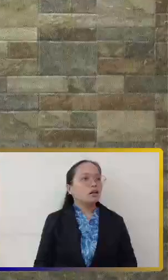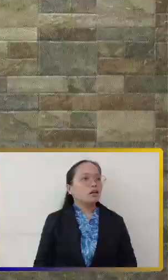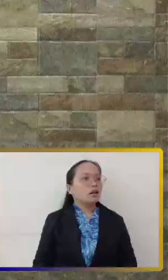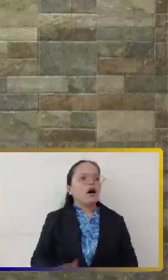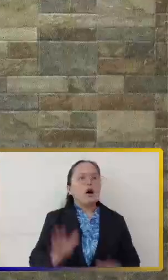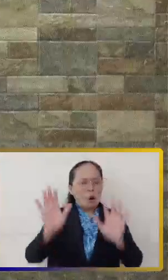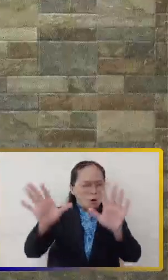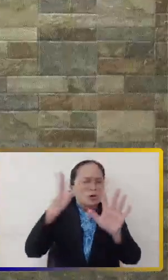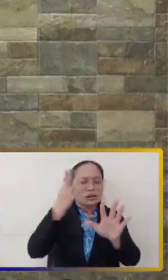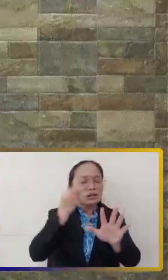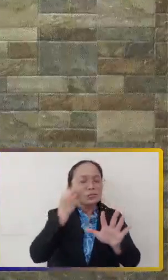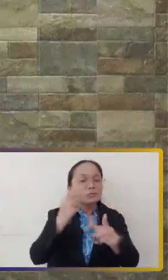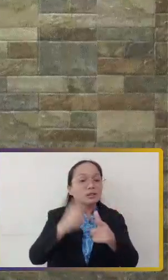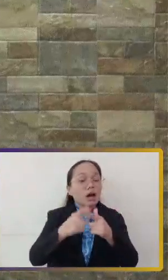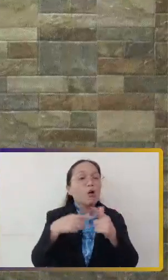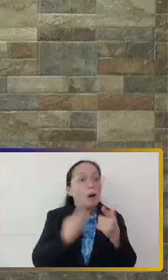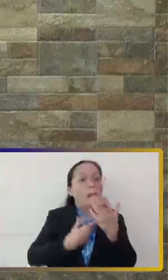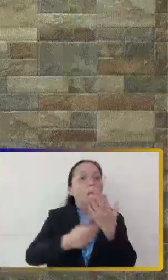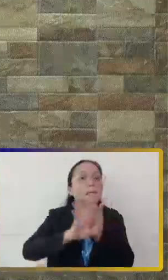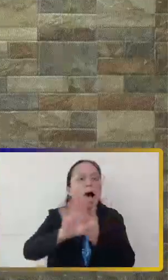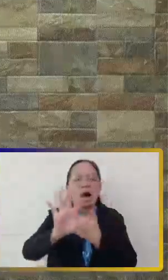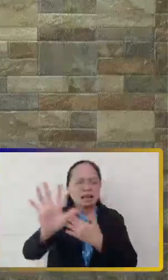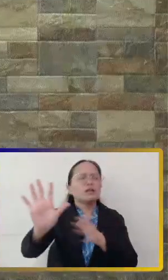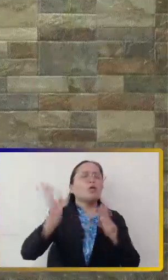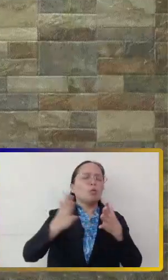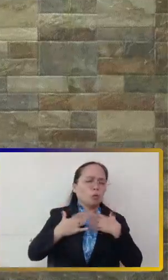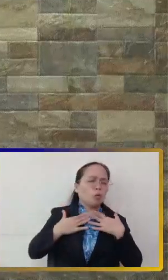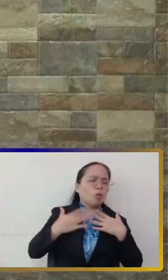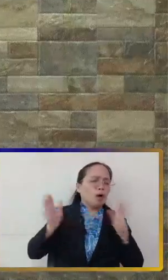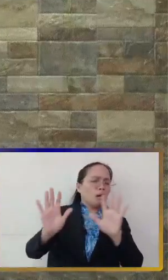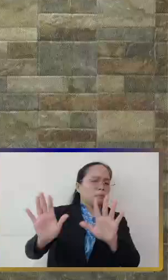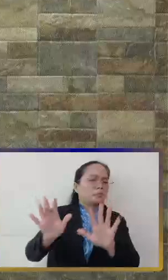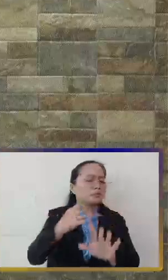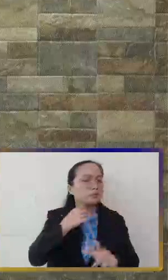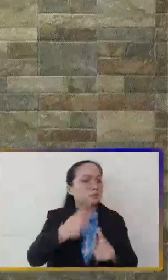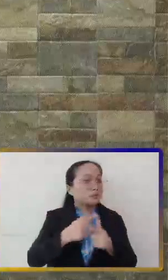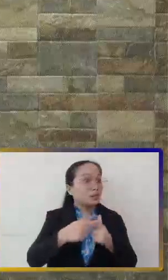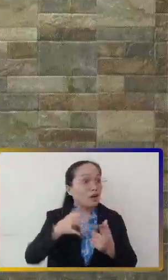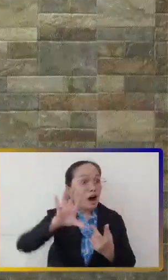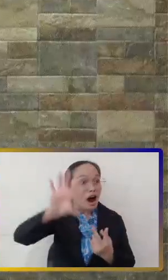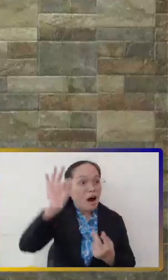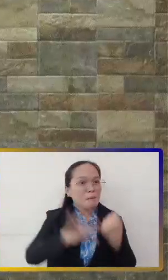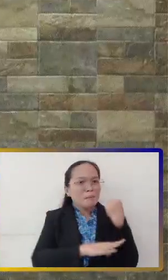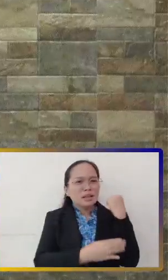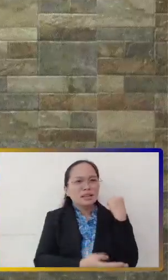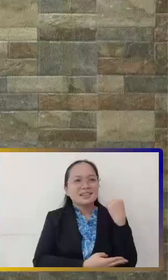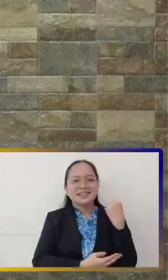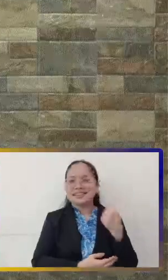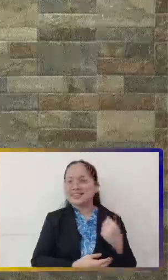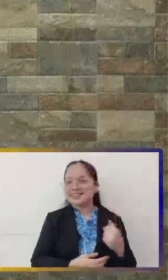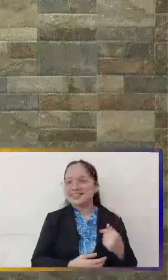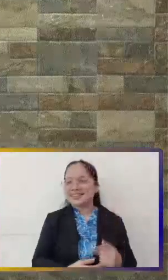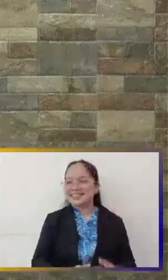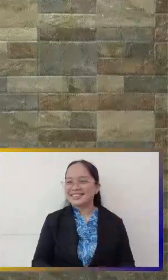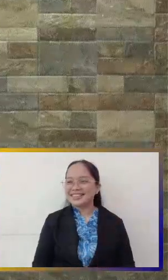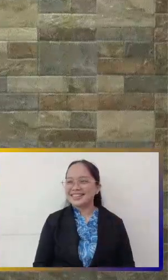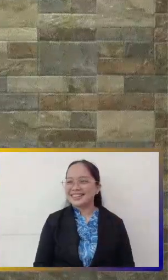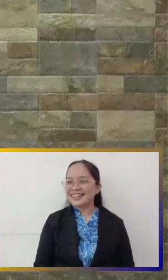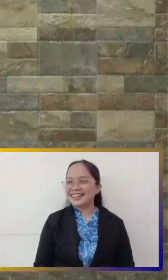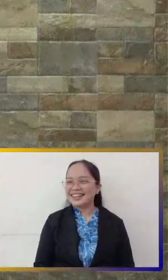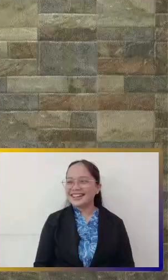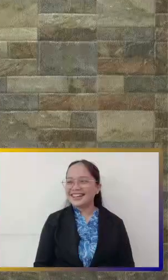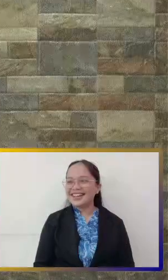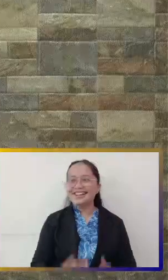bag. Ibabalik namin sa inyo. Sabi ko, nung nakuha yung bag, parang ay sabihin ko saan, nawala talaga yung bag.